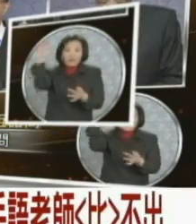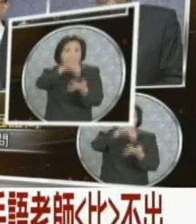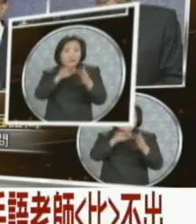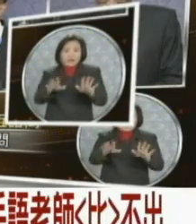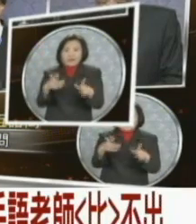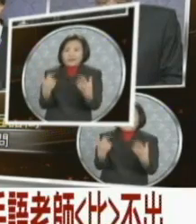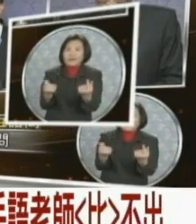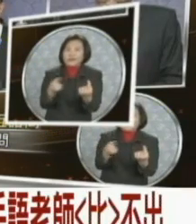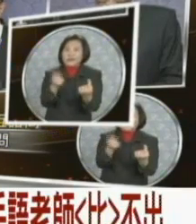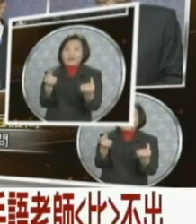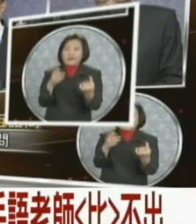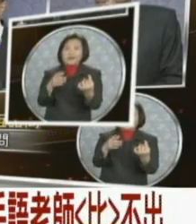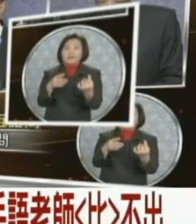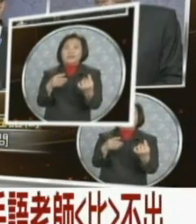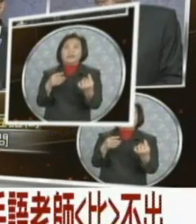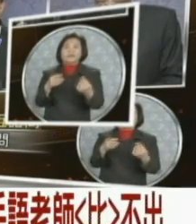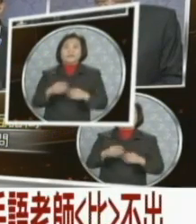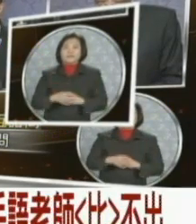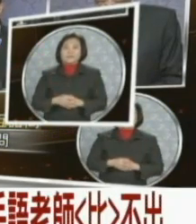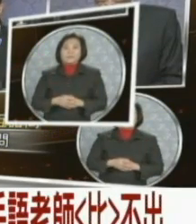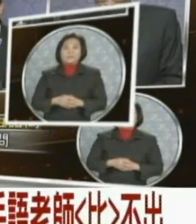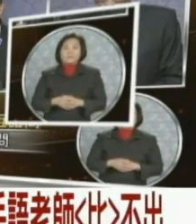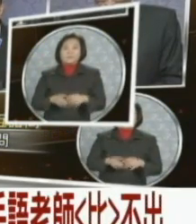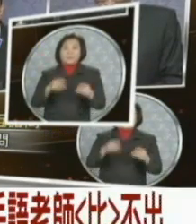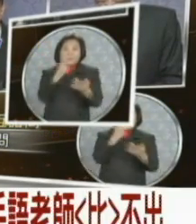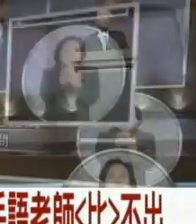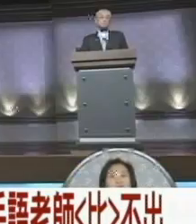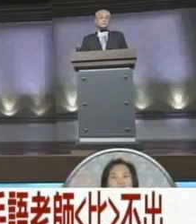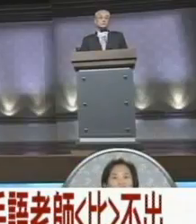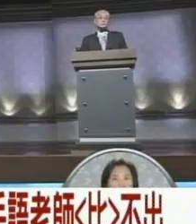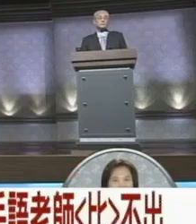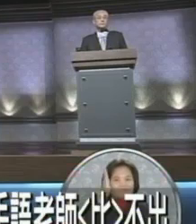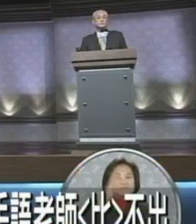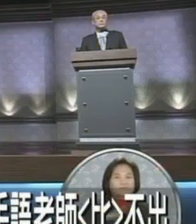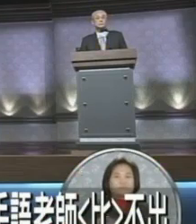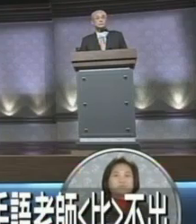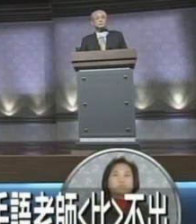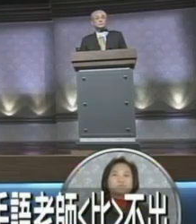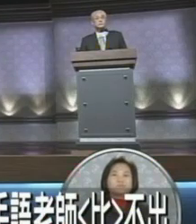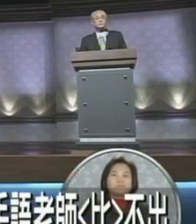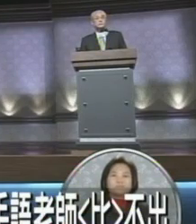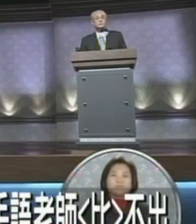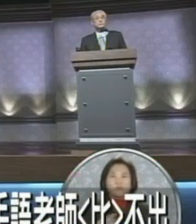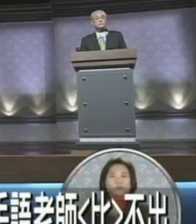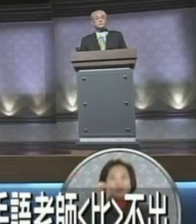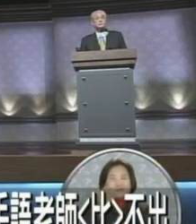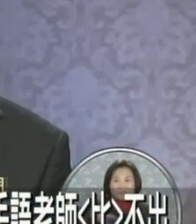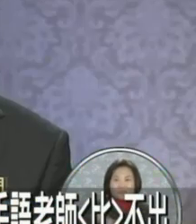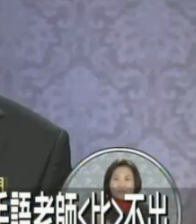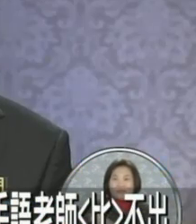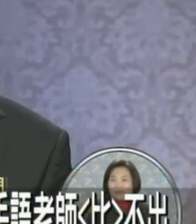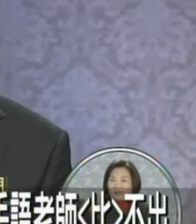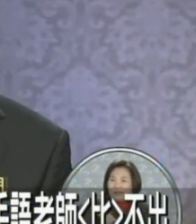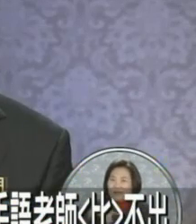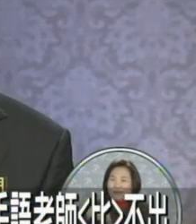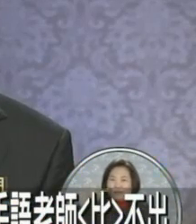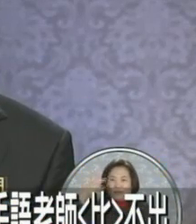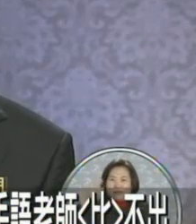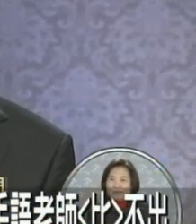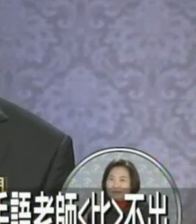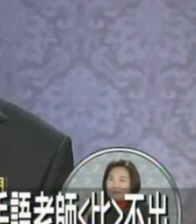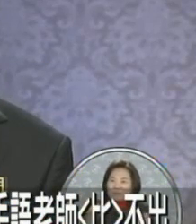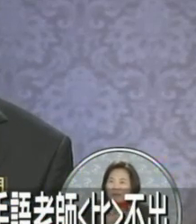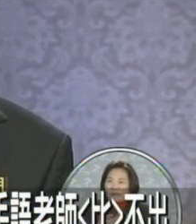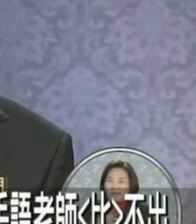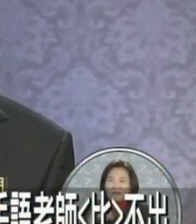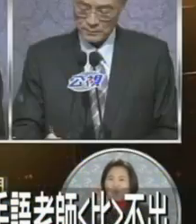粘在一起还说出了许多难以理解的用词总统候选人林瑞雄在台上答